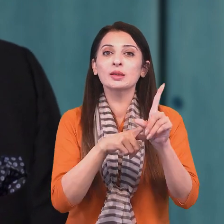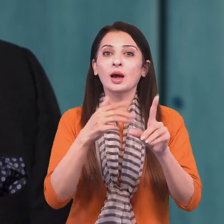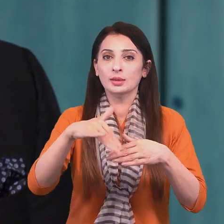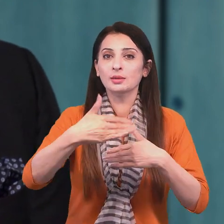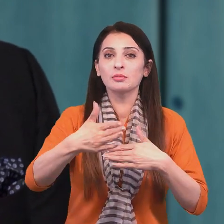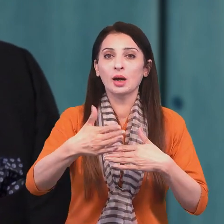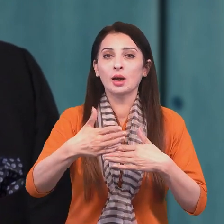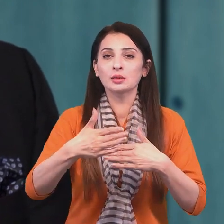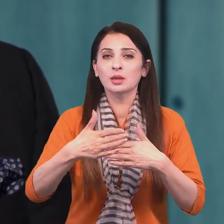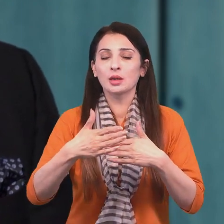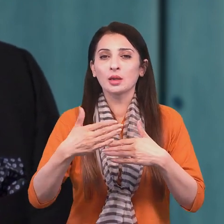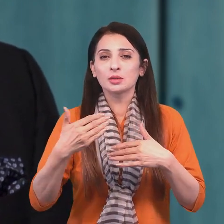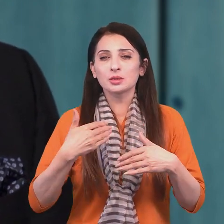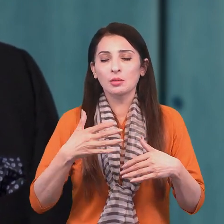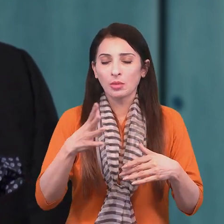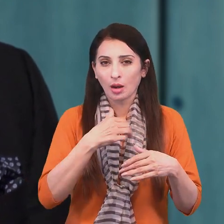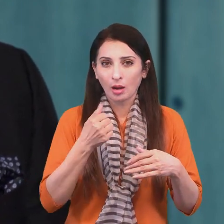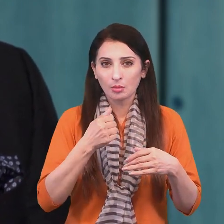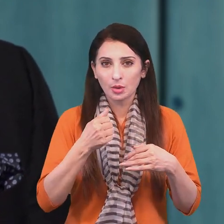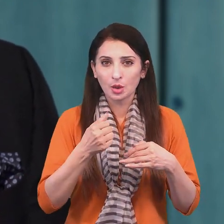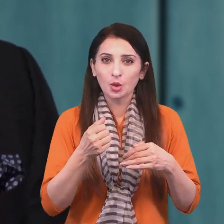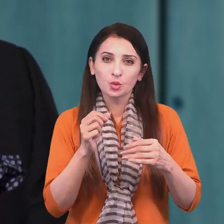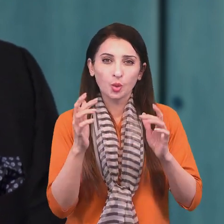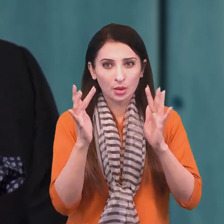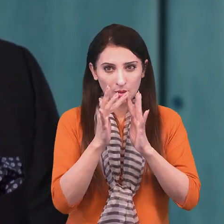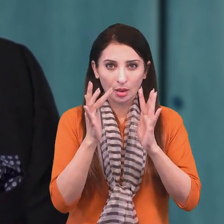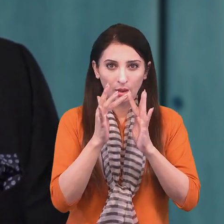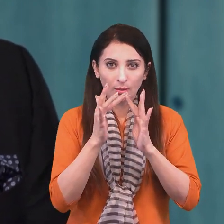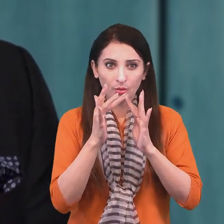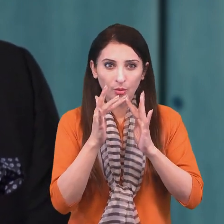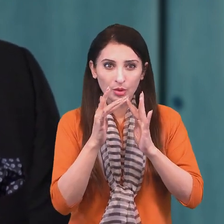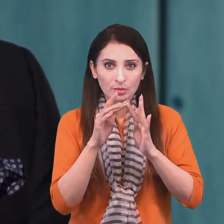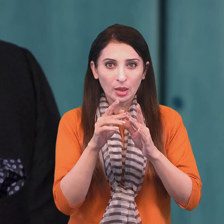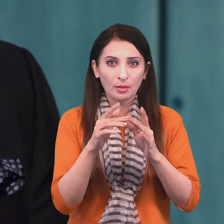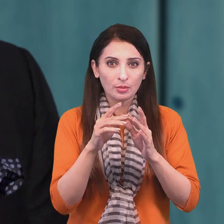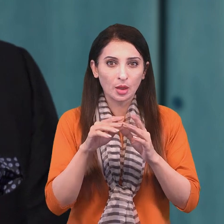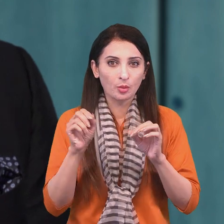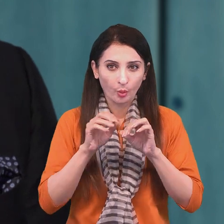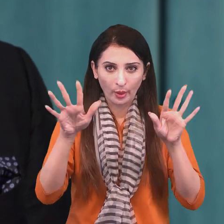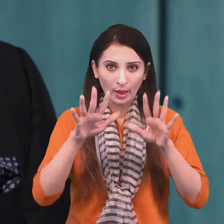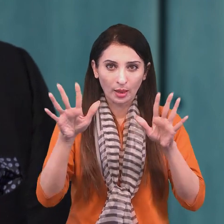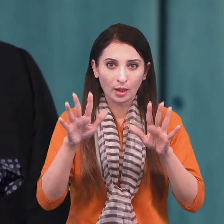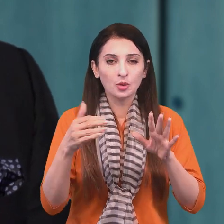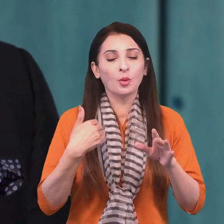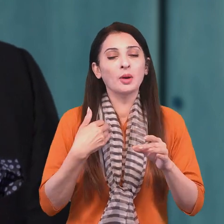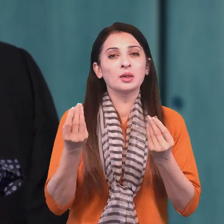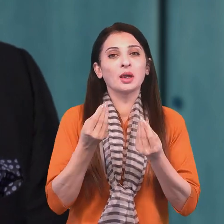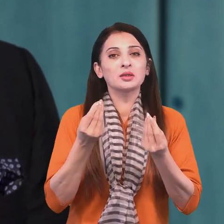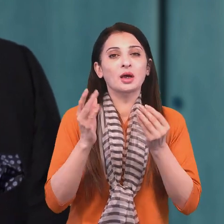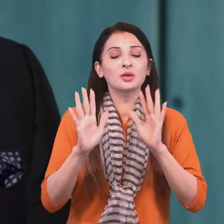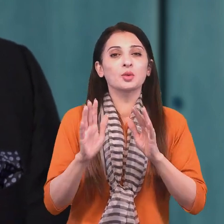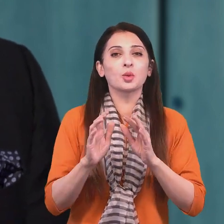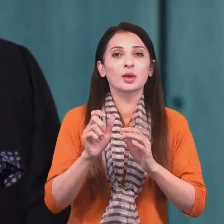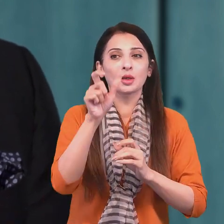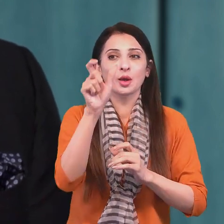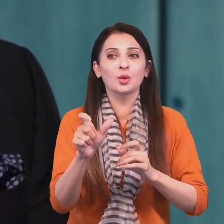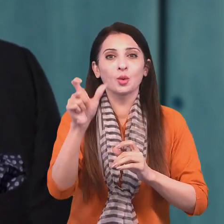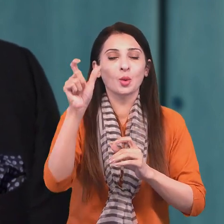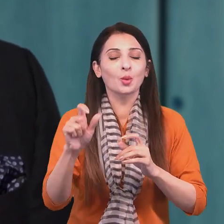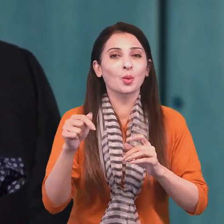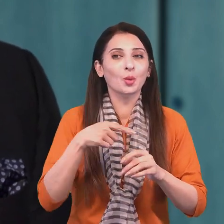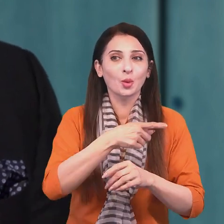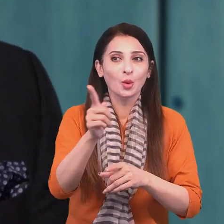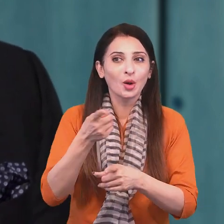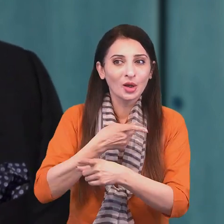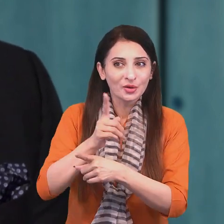बाद जब हमें थोड़ा सा एक वर्चुअल दुनिया में आए हैं, तो उसके बाद चीज़ें मज़ीद आसान हो गई हैं। नौजवानों की